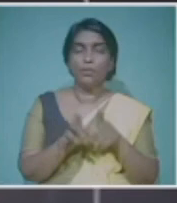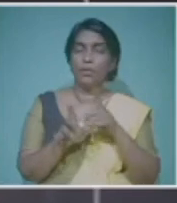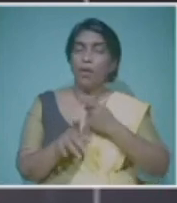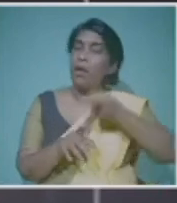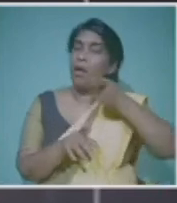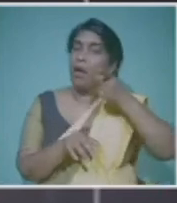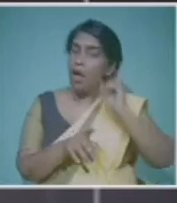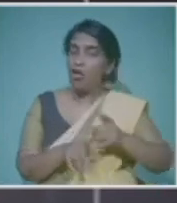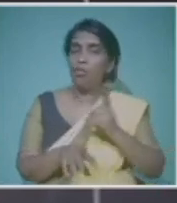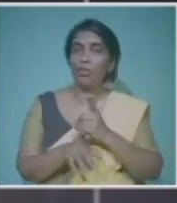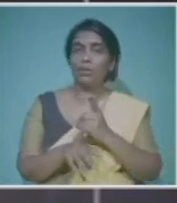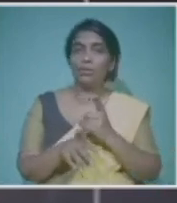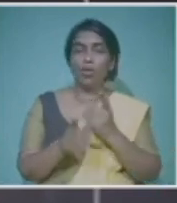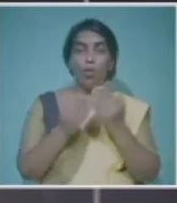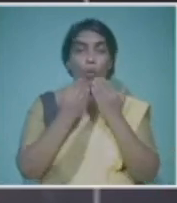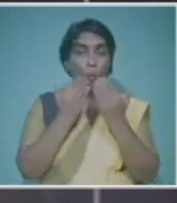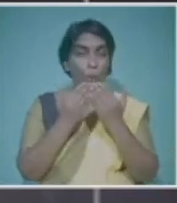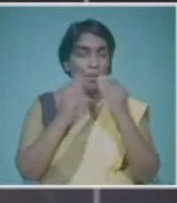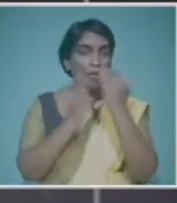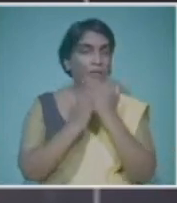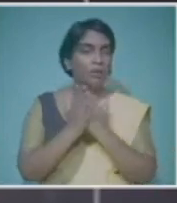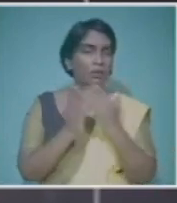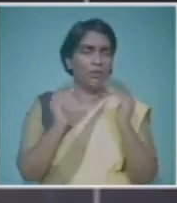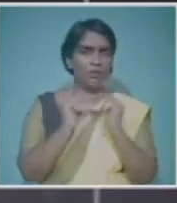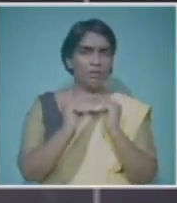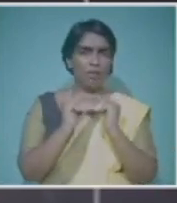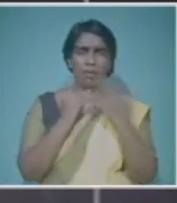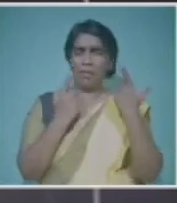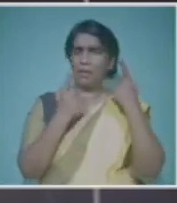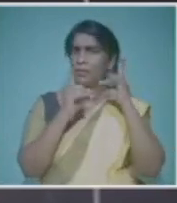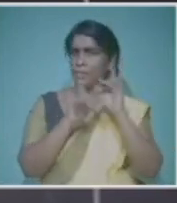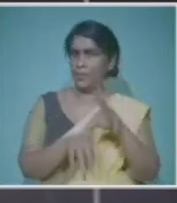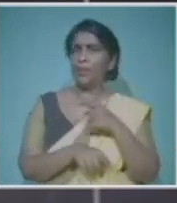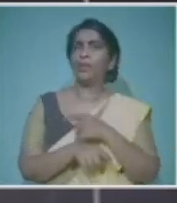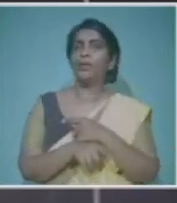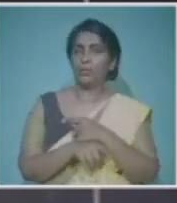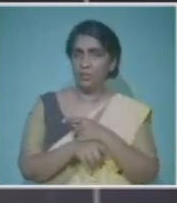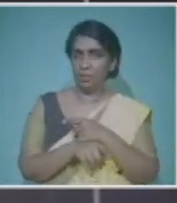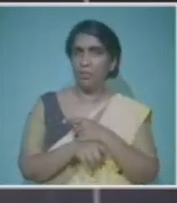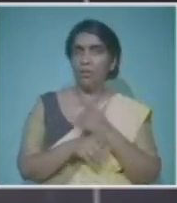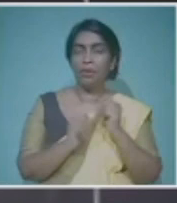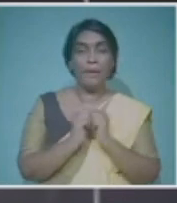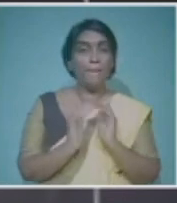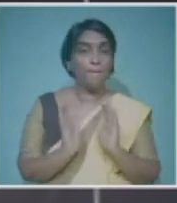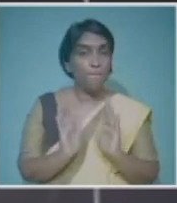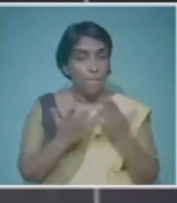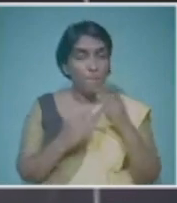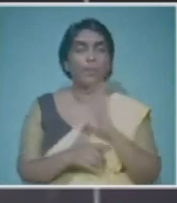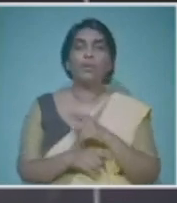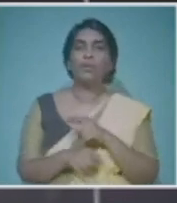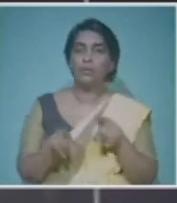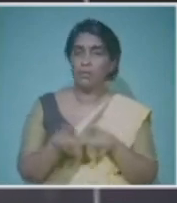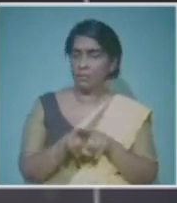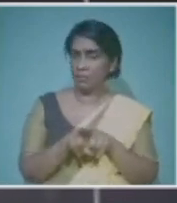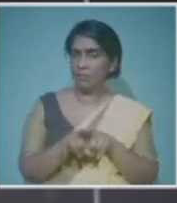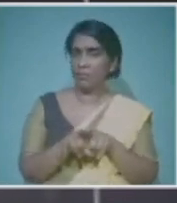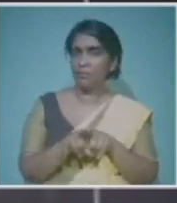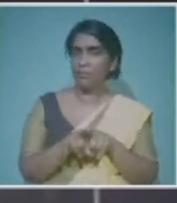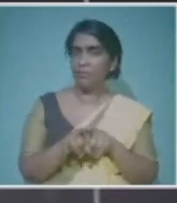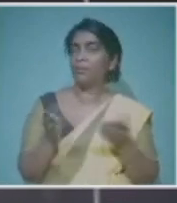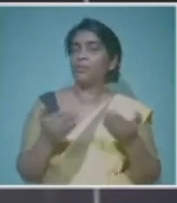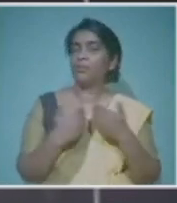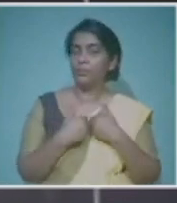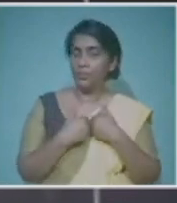අනුමත මාර්ගෝපදේශයන්ට අනුකූල නොවන වෙච්ච නිසා හරි මේක ක්‍රියාත්මක වුණා නම්